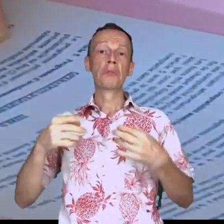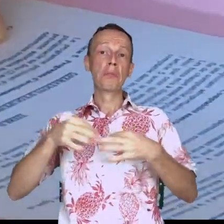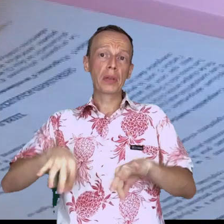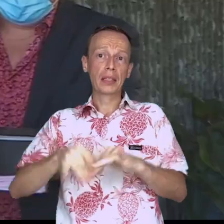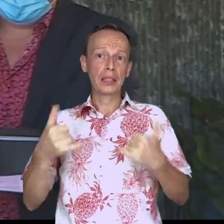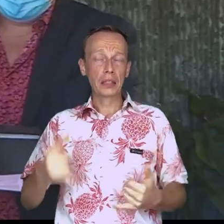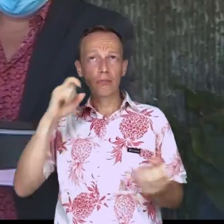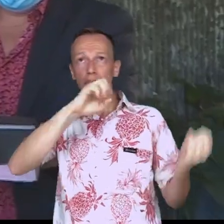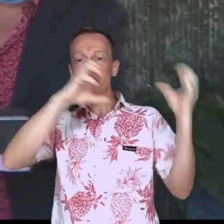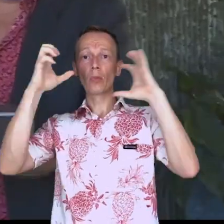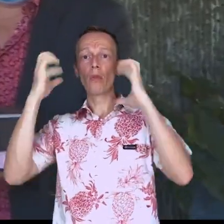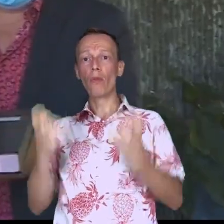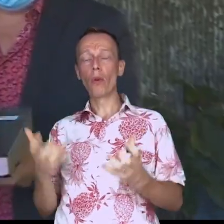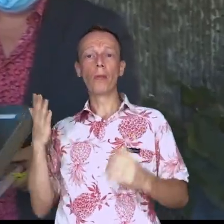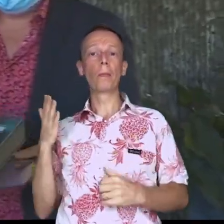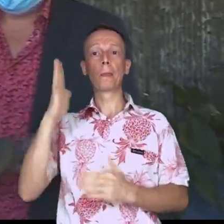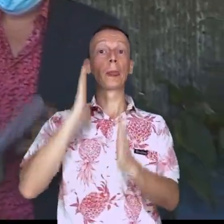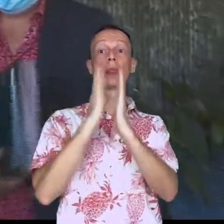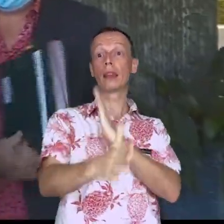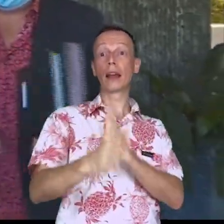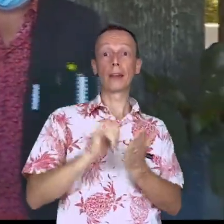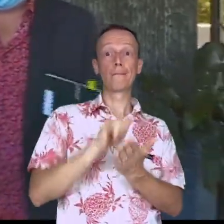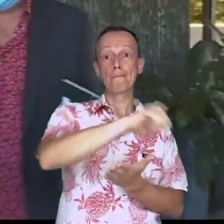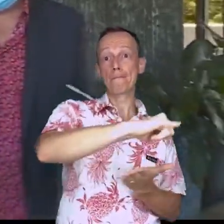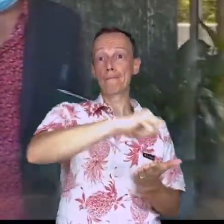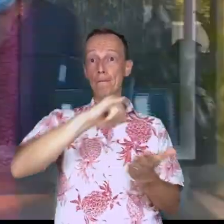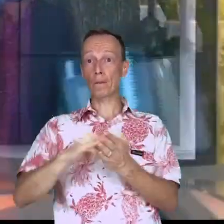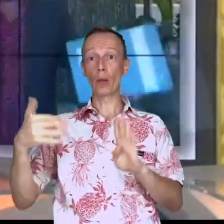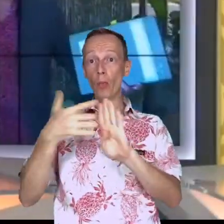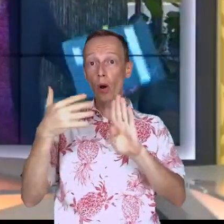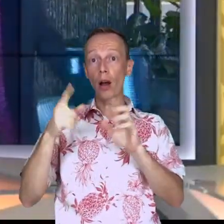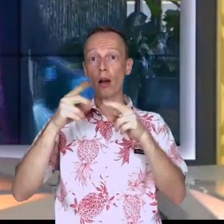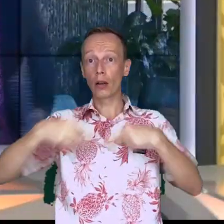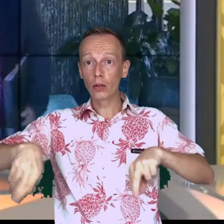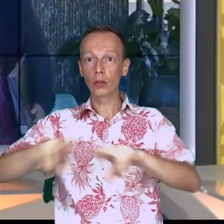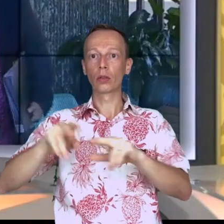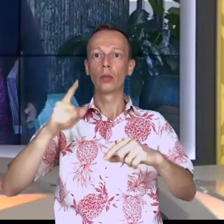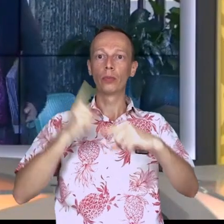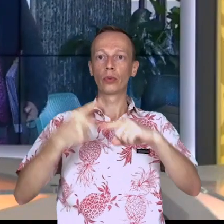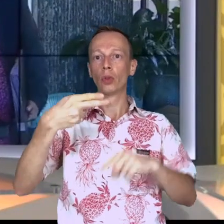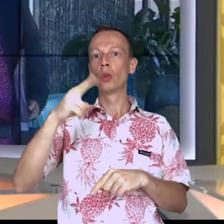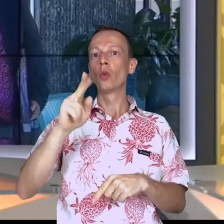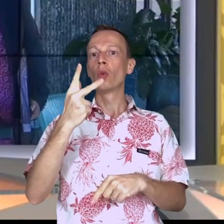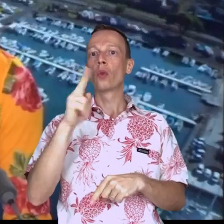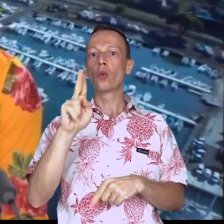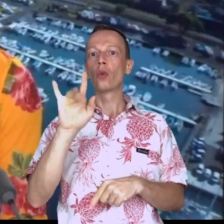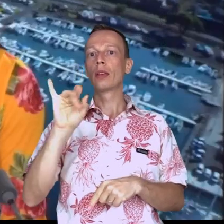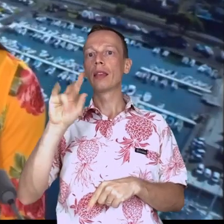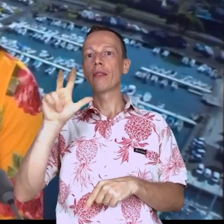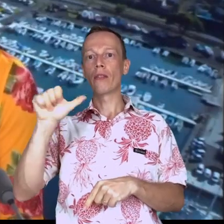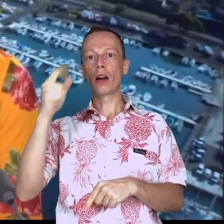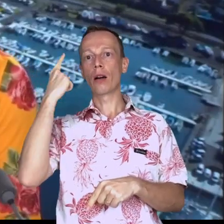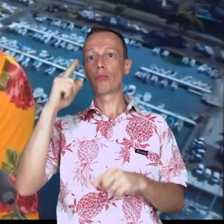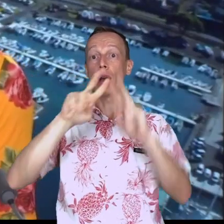pour désengorger d'une part l'aéroport de Tahiti et surtout booster le tourisme dans les archipels. Écoutez les précisions du